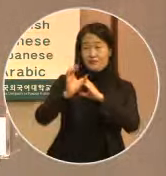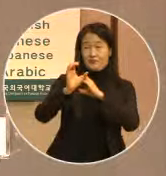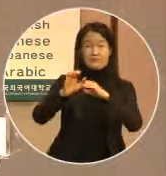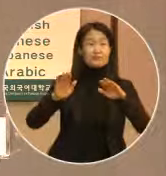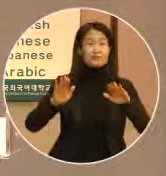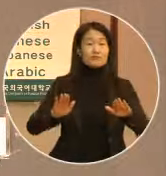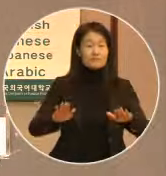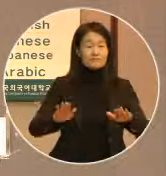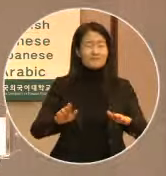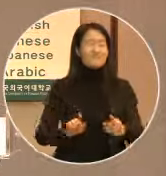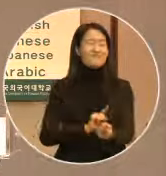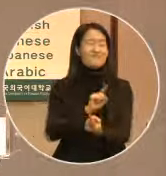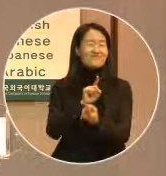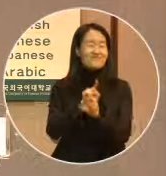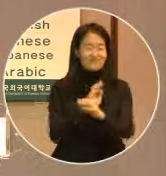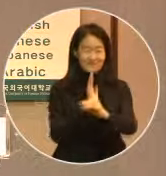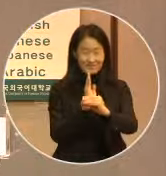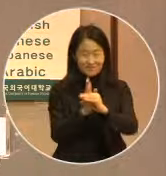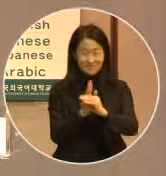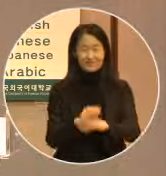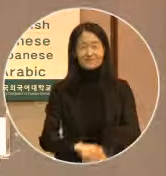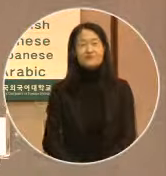이 순간을 맞이하고 있습니다.